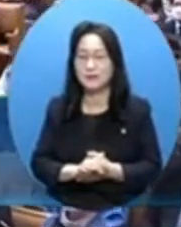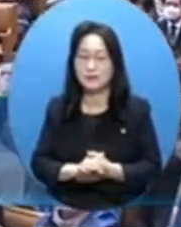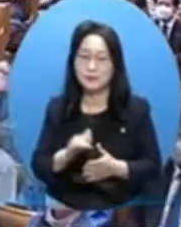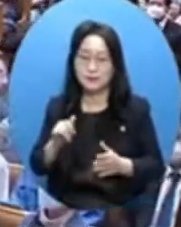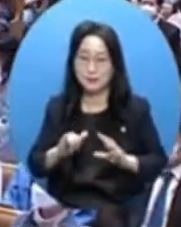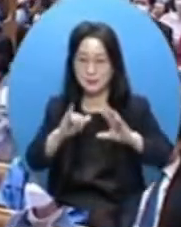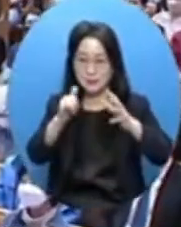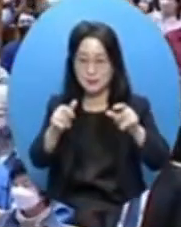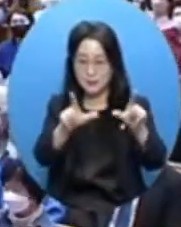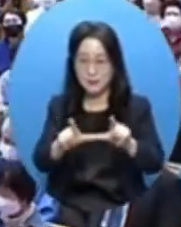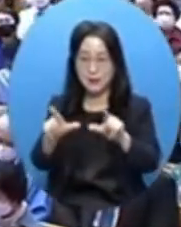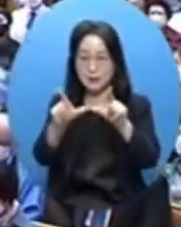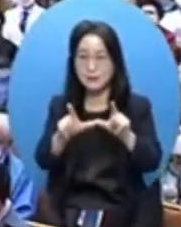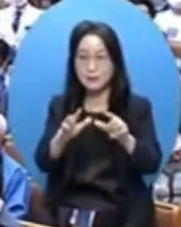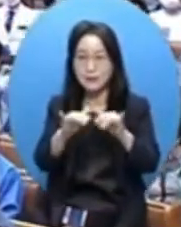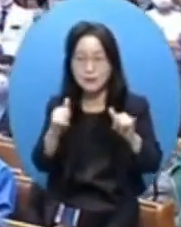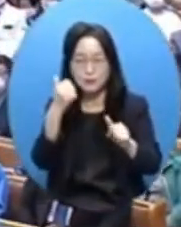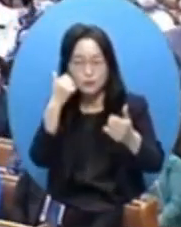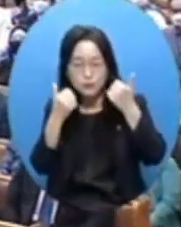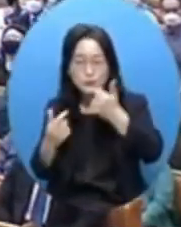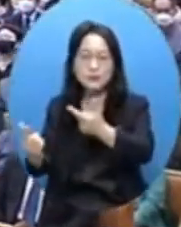이 세상을 살아가는 사람 누구에게나